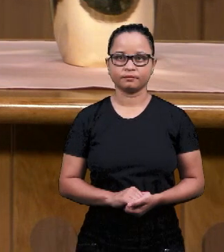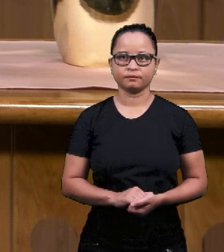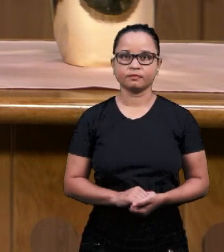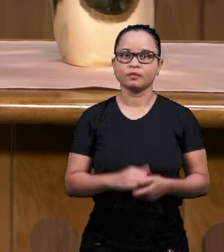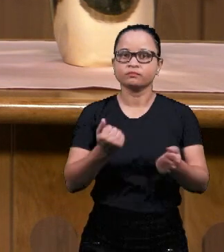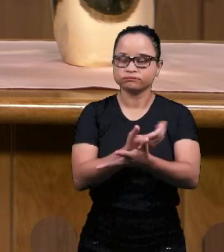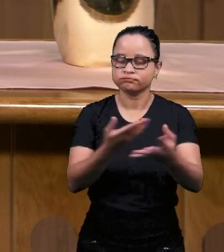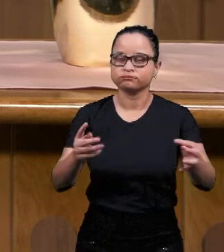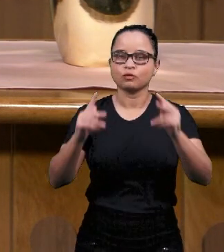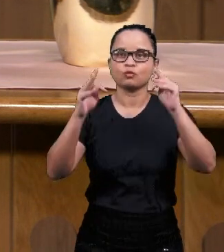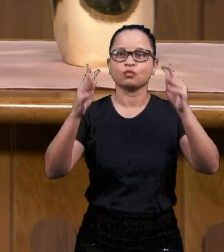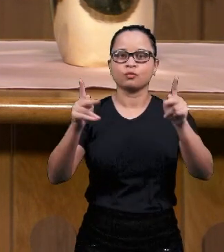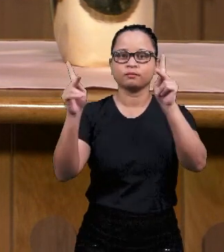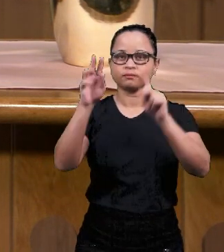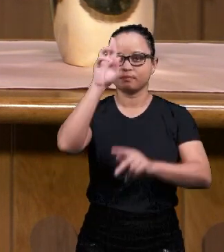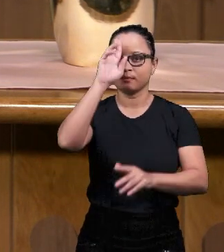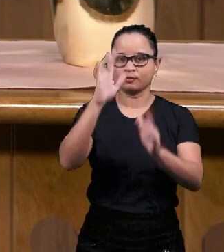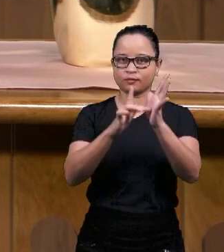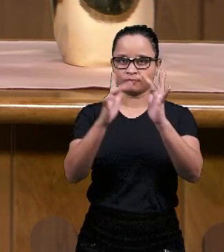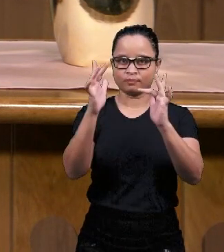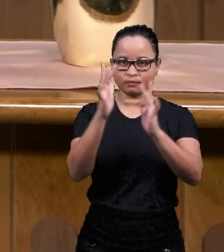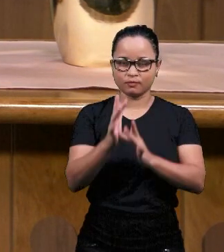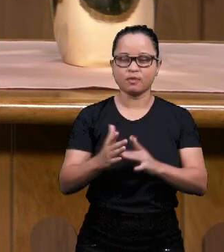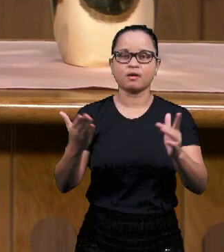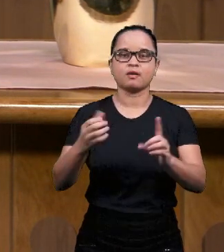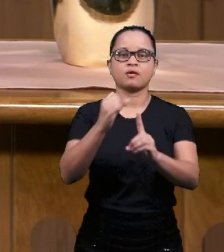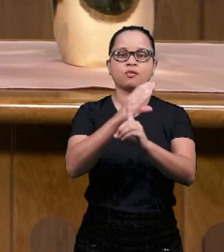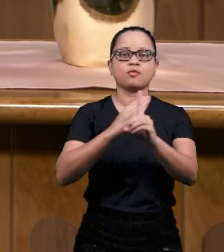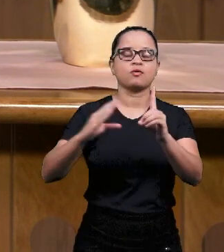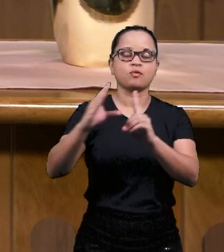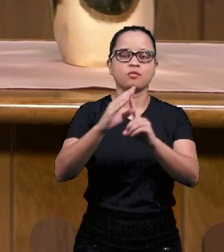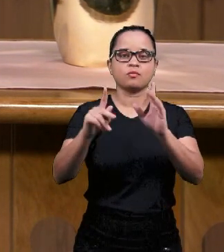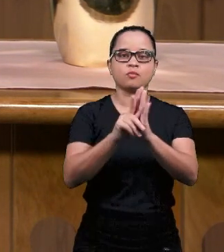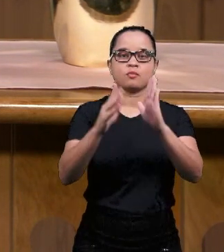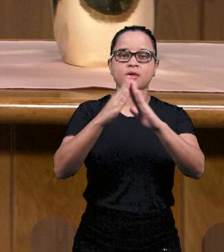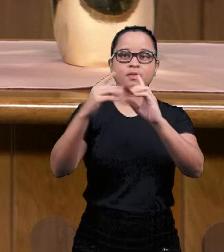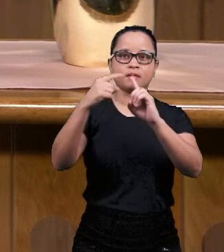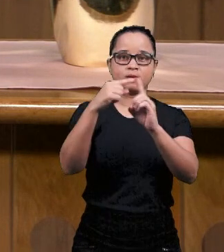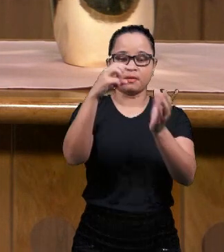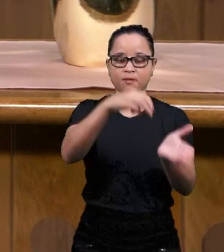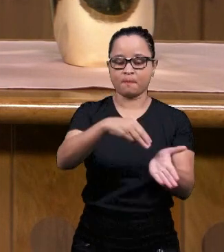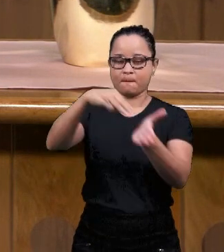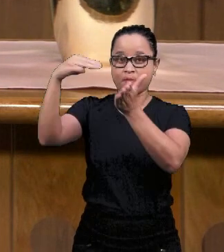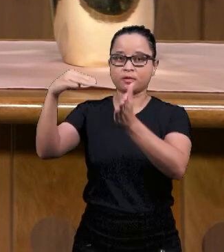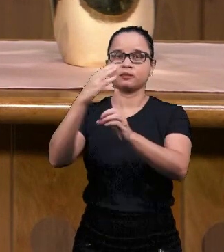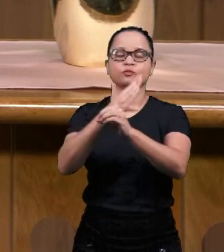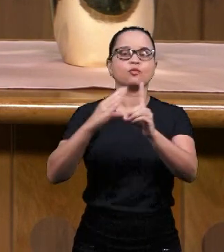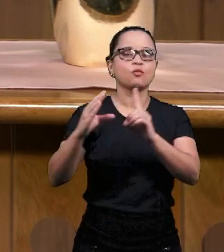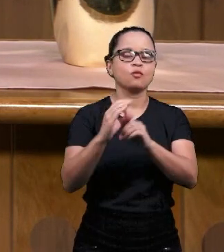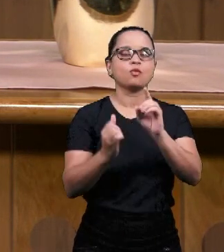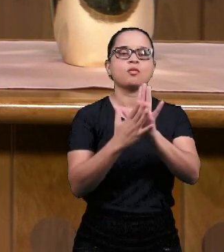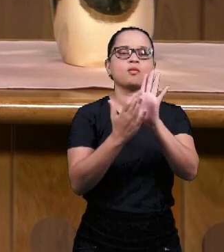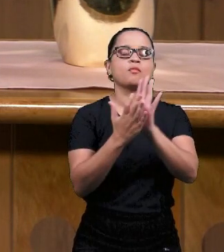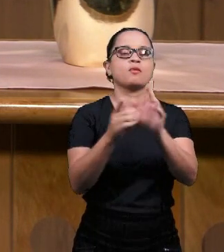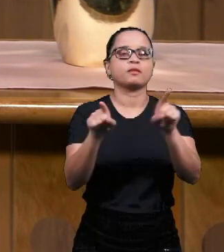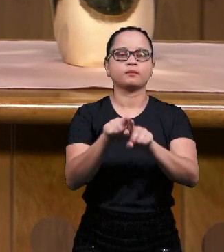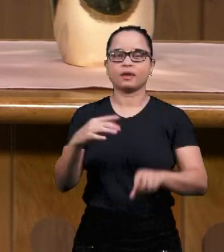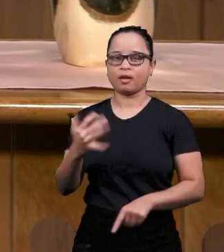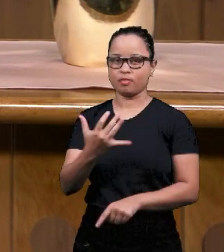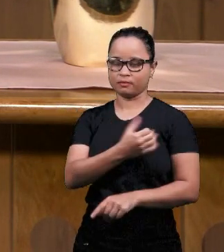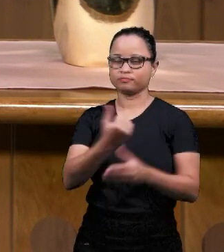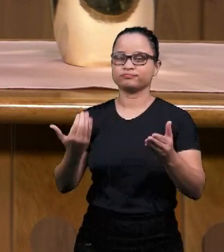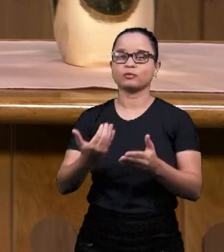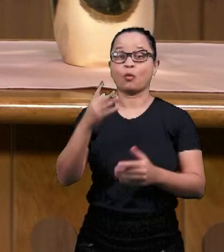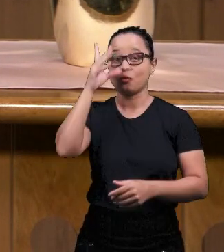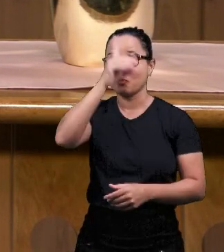Я приветствую всех миром Господа Иисуса. Это богослужение Христианской Церкви Маранафа, богослужение хвалы